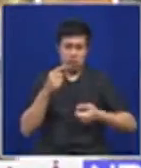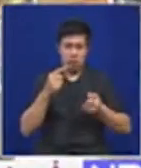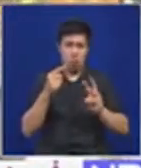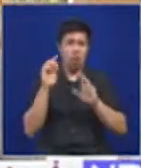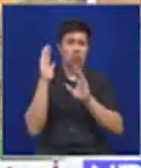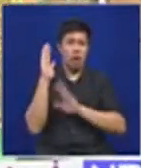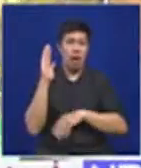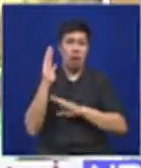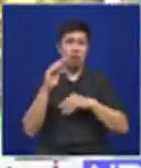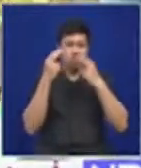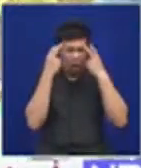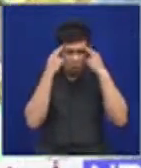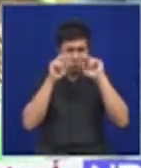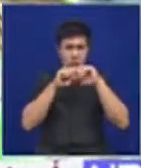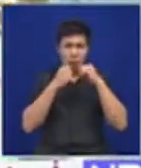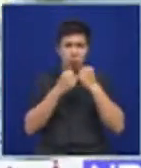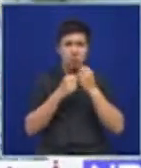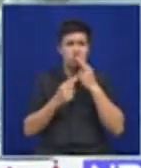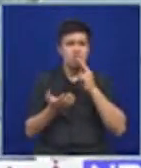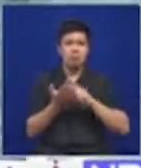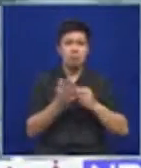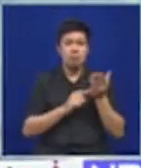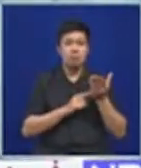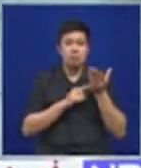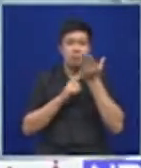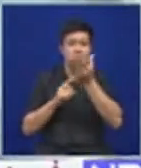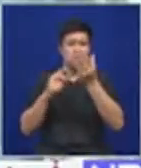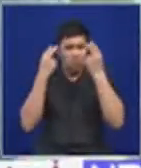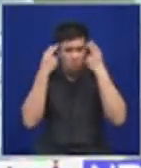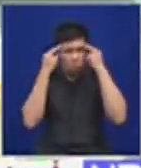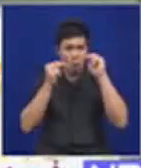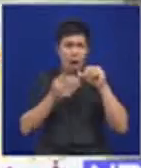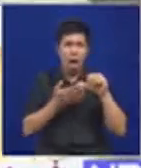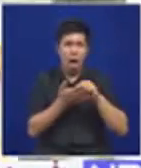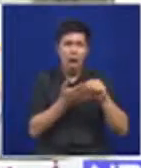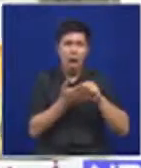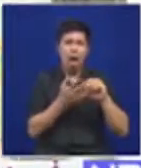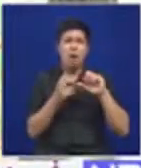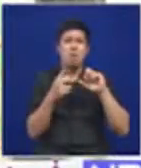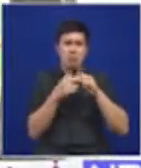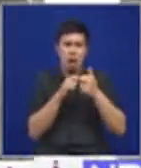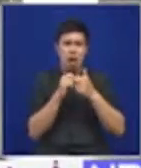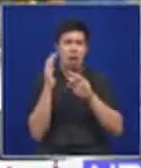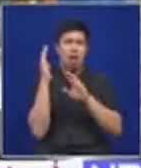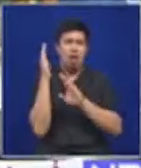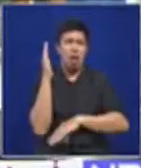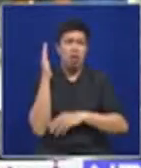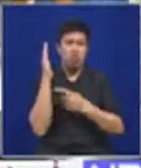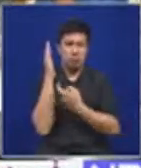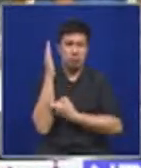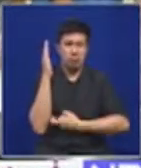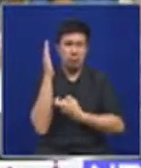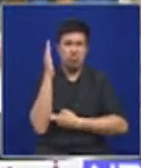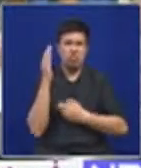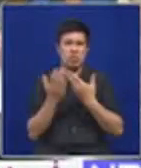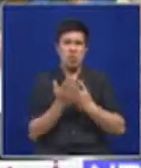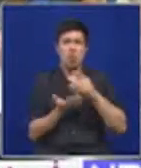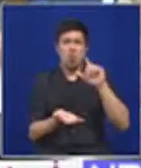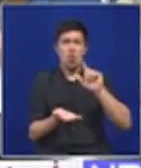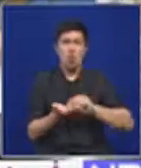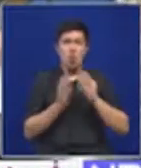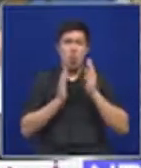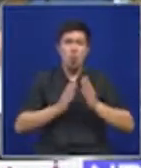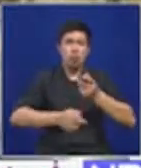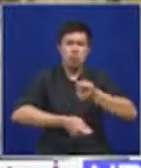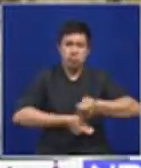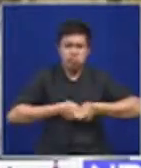งนายกสมาคมก็ยื่นหนังสือถึงนายกรัฐมนตรีเรียกร้องให้แก้ไขปัญหาราคายางพาราตกต่ำโดยขอให้ชาวสวนยาง